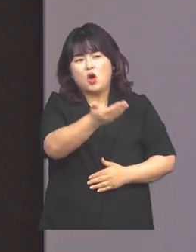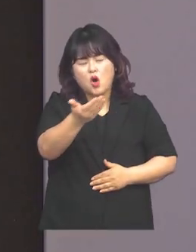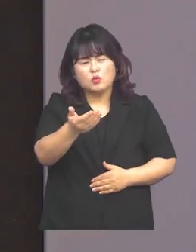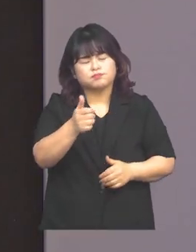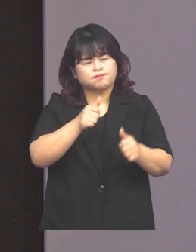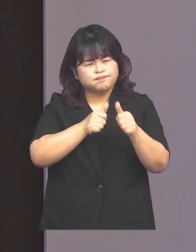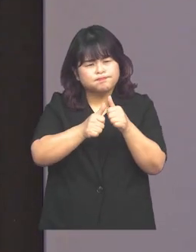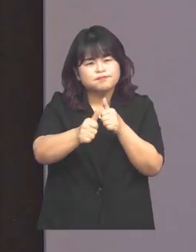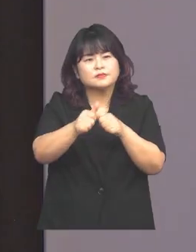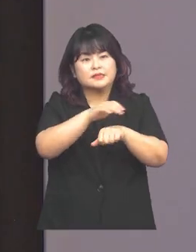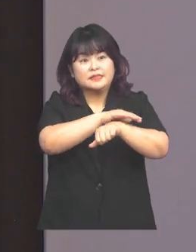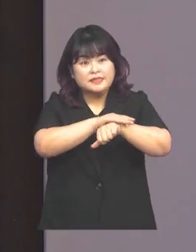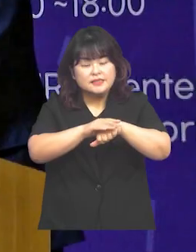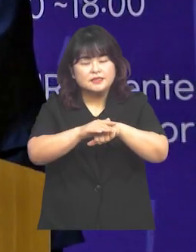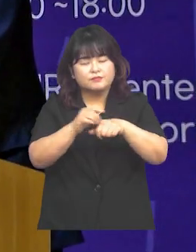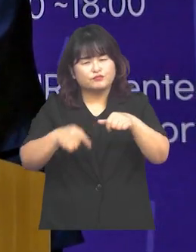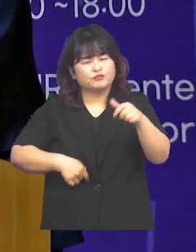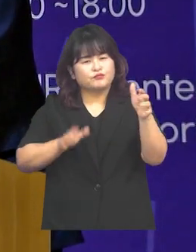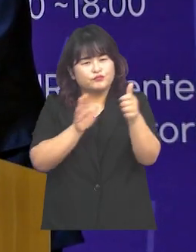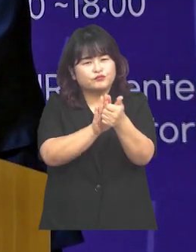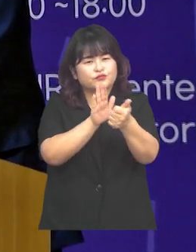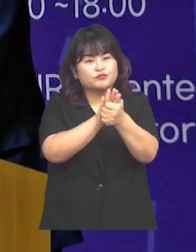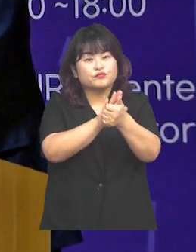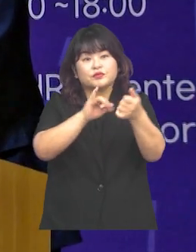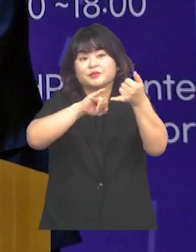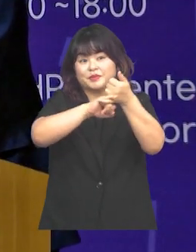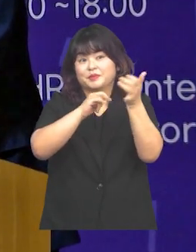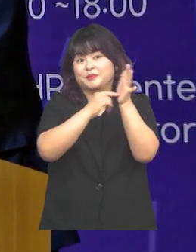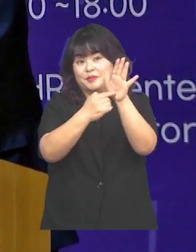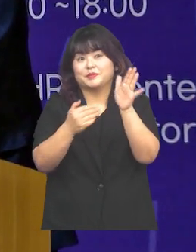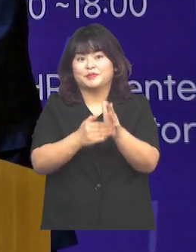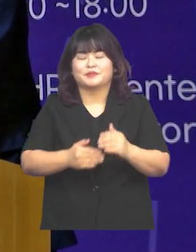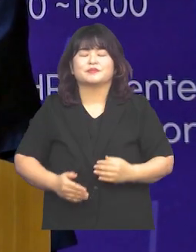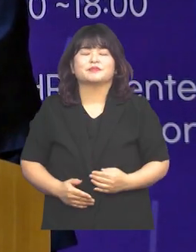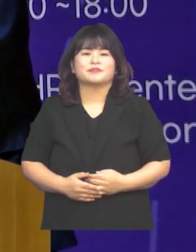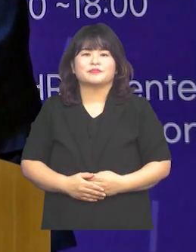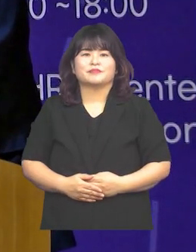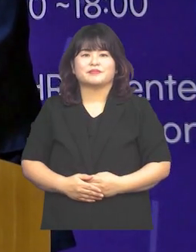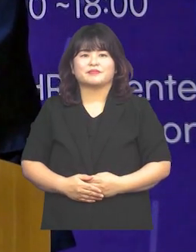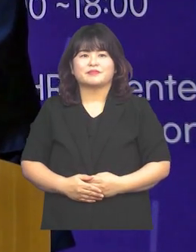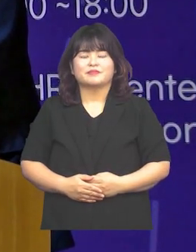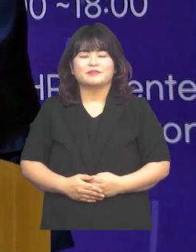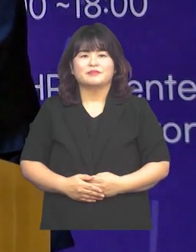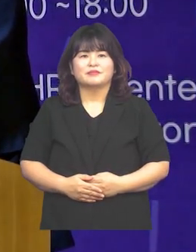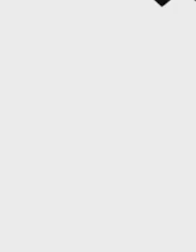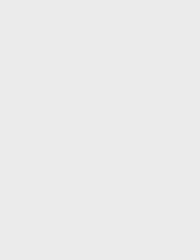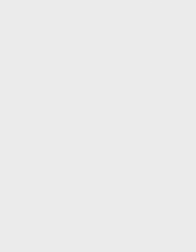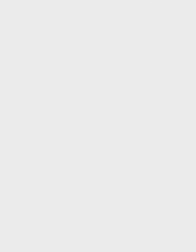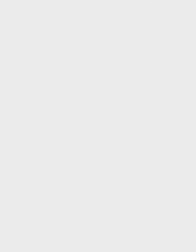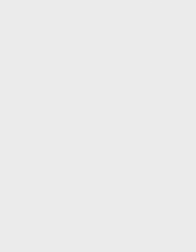여러분의 성공적인 비즈니스를 위해 최선을 다해 지원하겠다고 말했습니다.